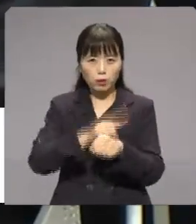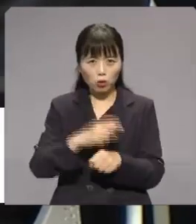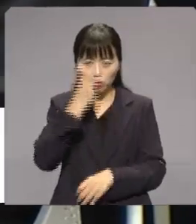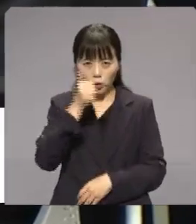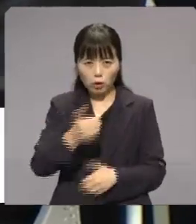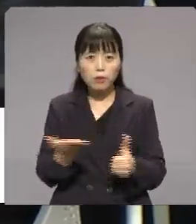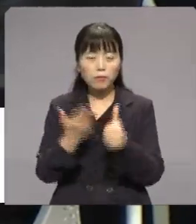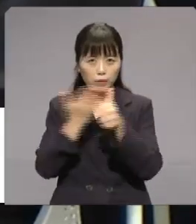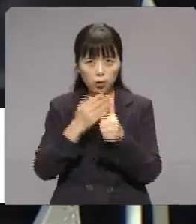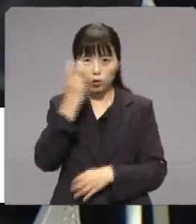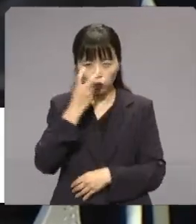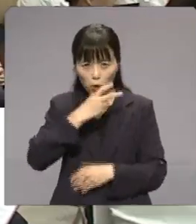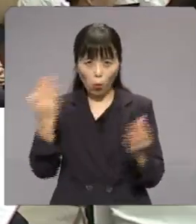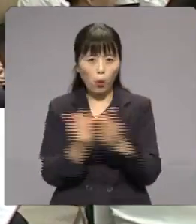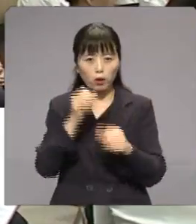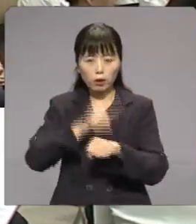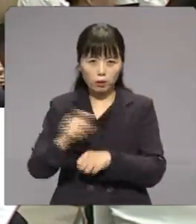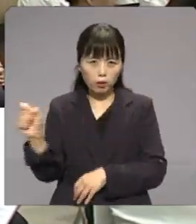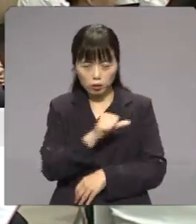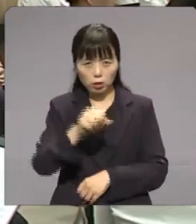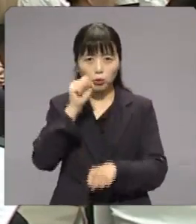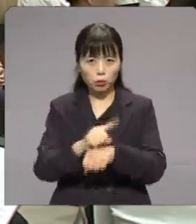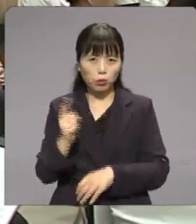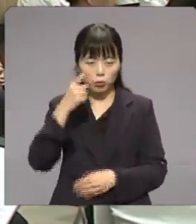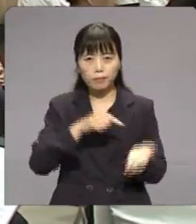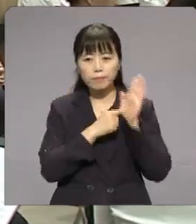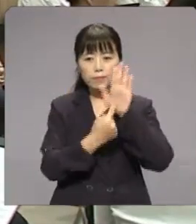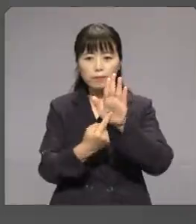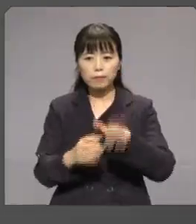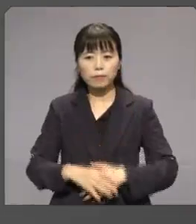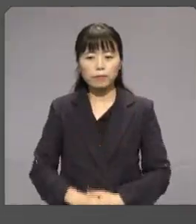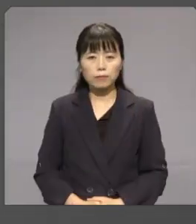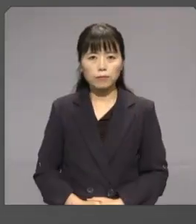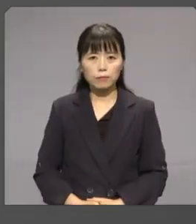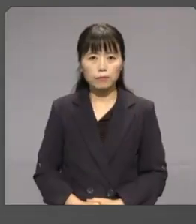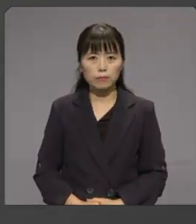수사관을 양성해 수사의 완결성과 신속성을 높이겠다고 말했습니다